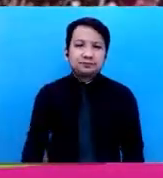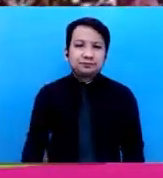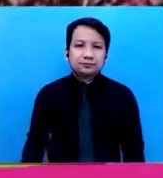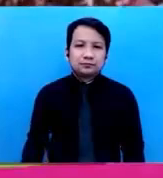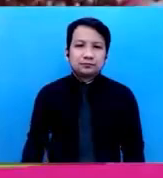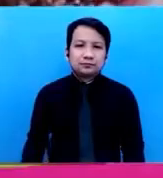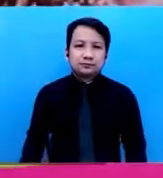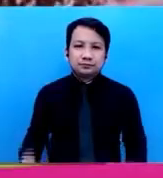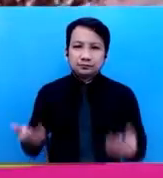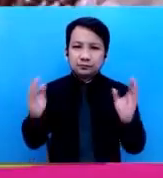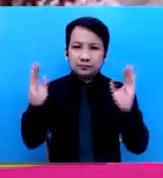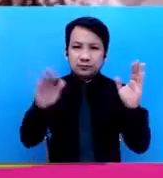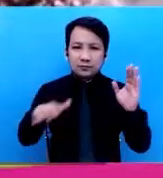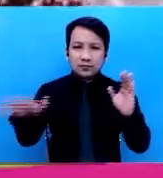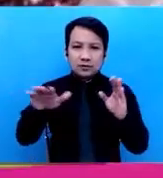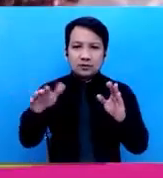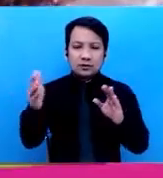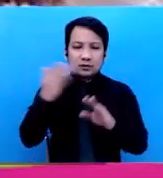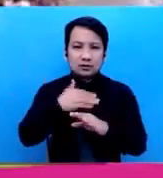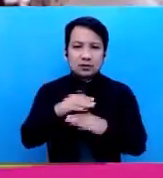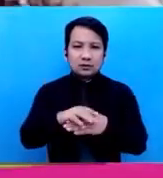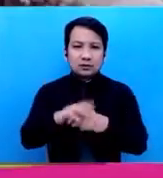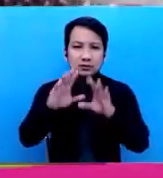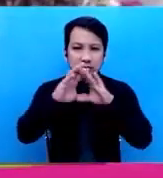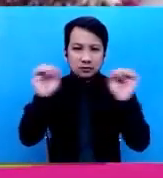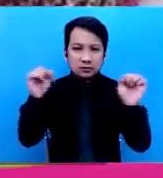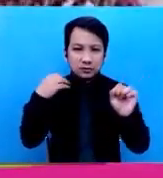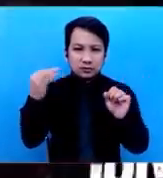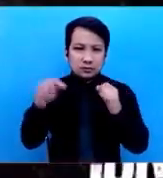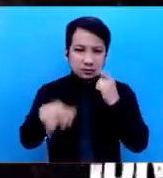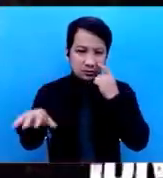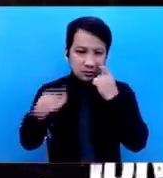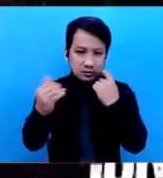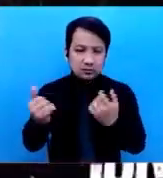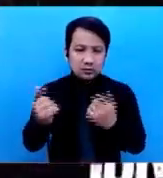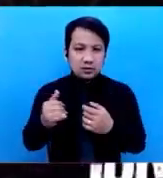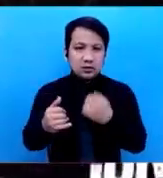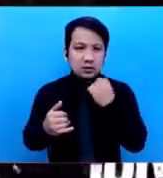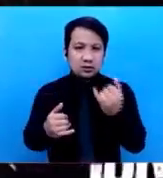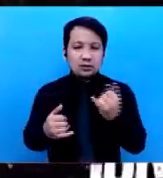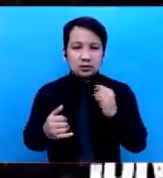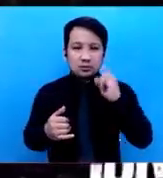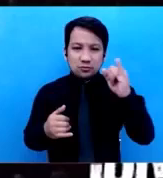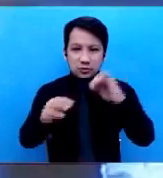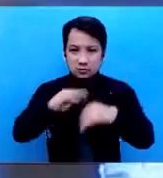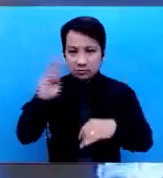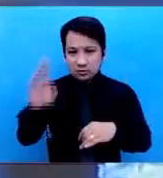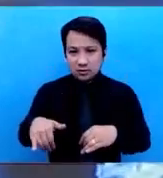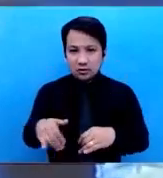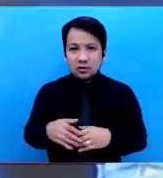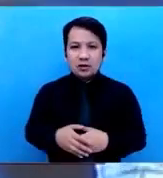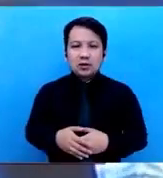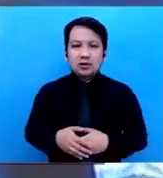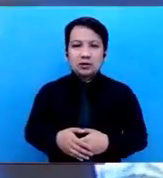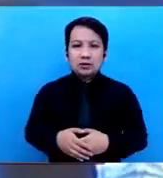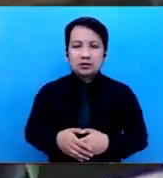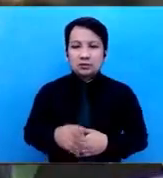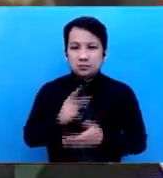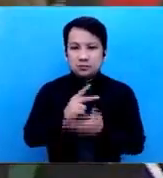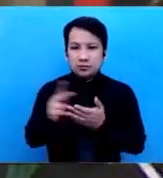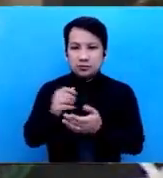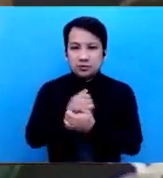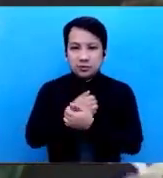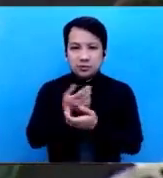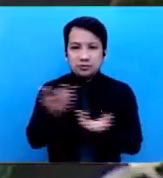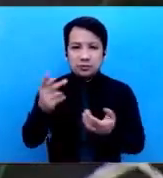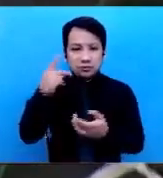Nagpasiklaban sa kampanya nitong weekend ang mga presidential candidates. Isigaw mo isko sa Maynila, Pure Love for Ping, BBM